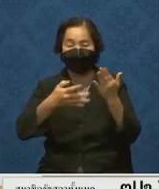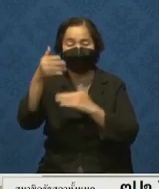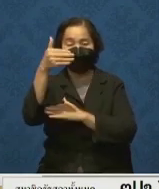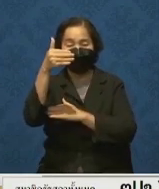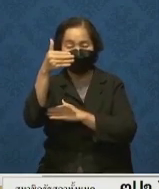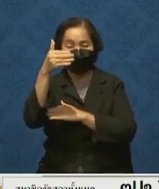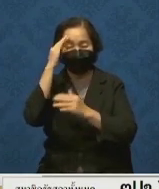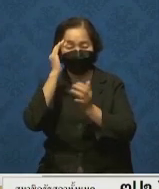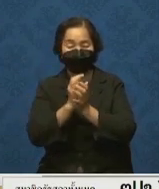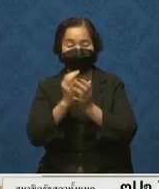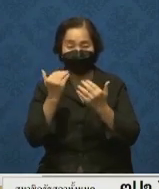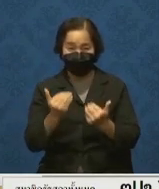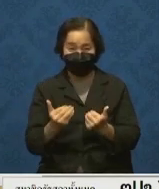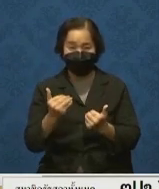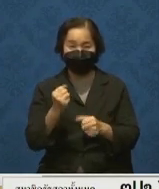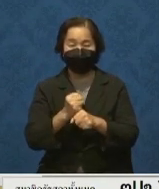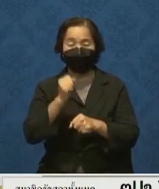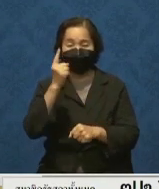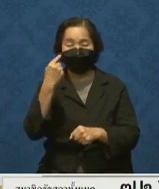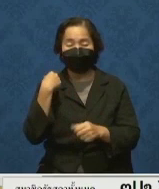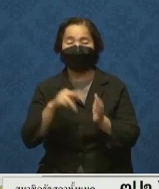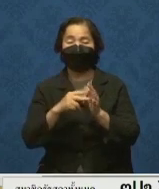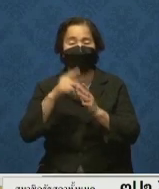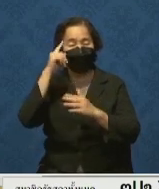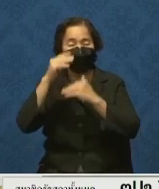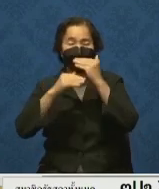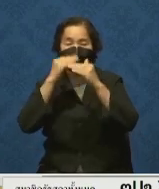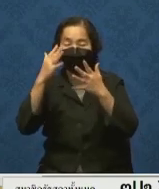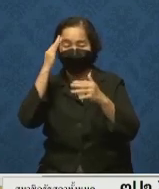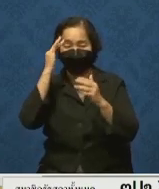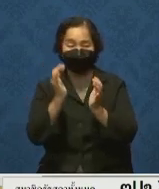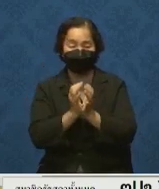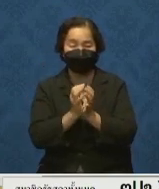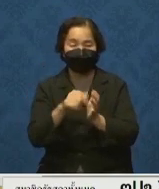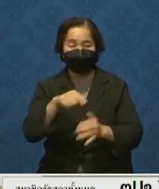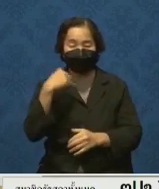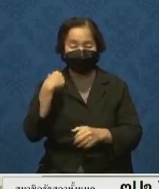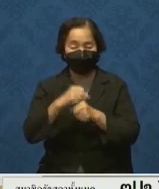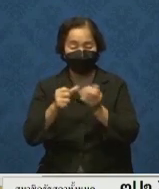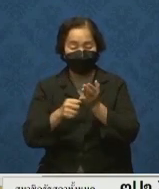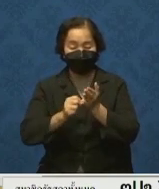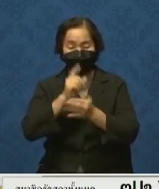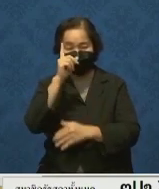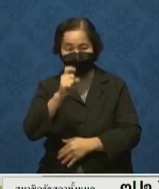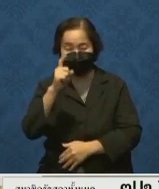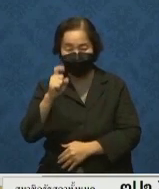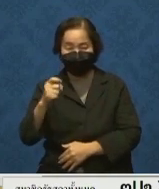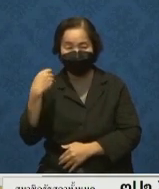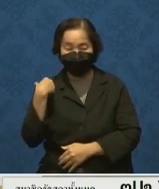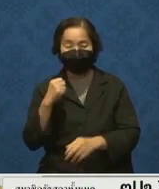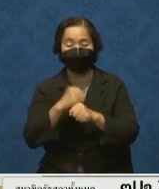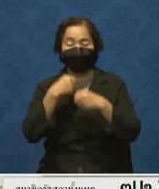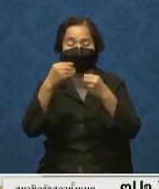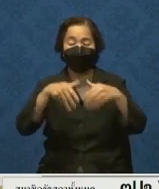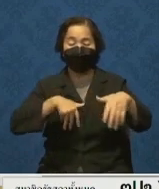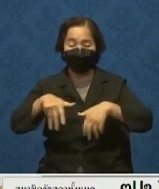ตำรวแบบนี้นะครัังเกิดขนอยู่มัไมมทางทำให้ตำรวจนั้นปัติรปไปได้และไมมทางทำให้ประชาชนนั้